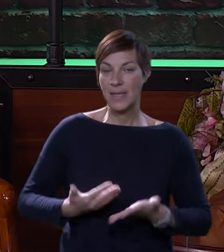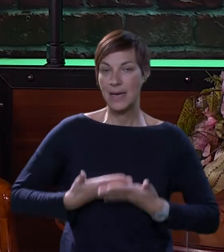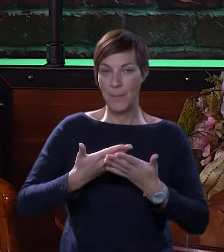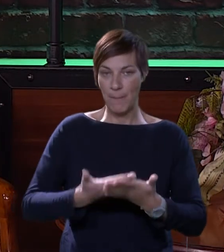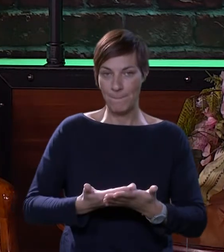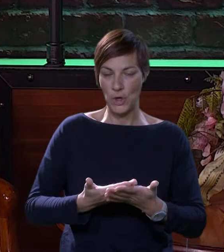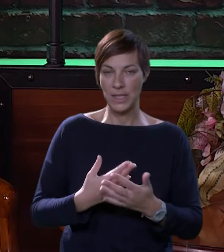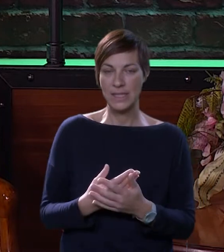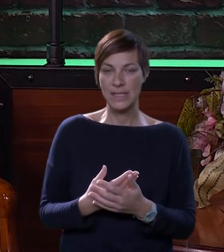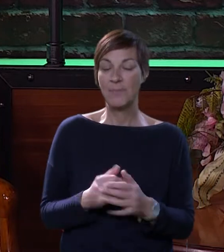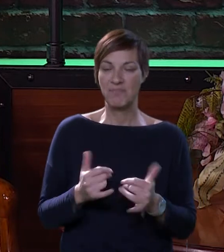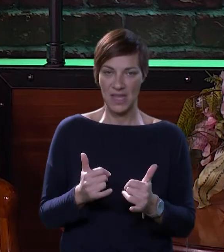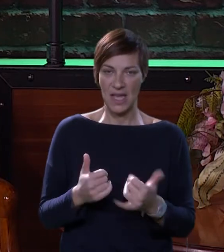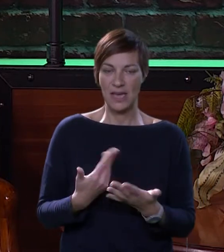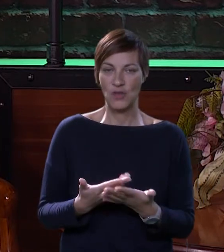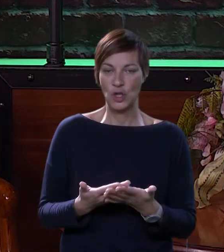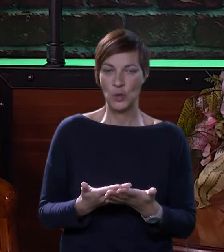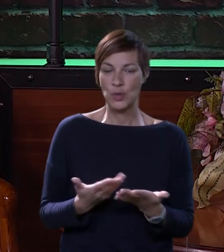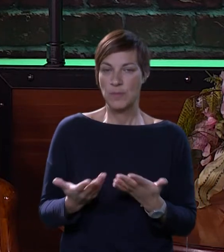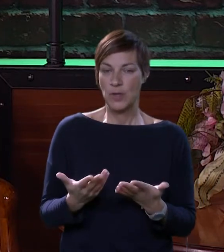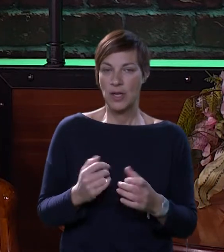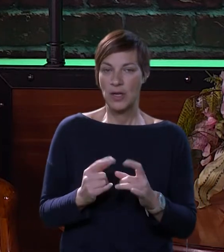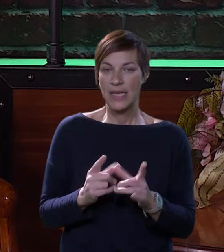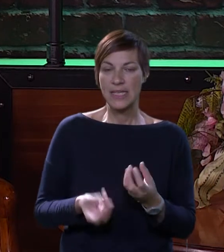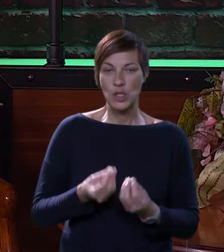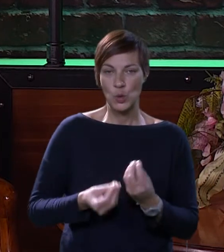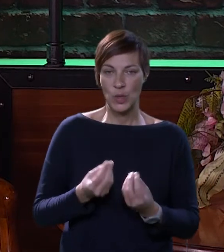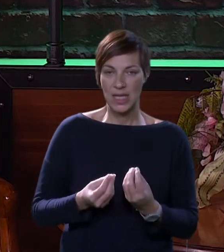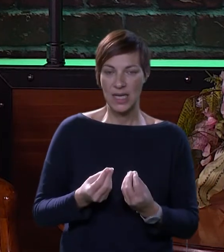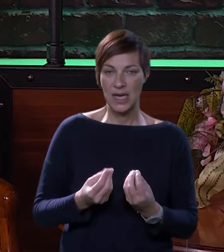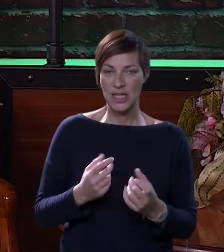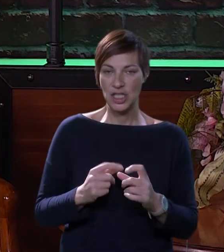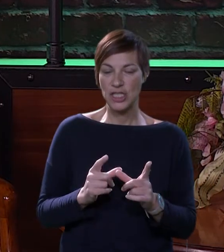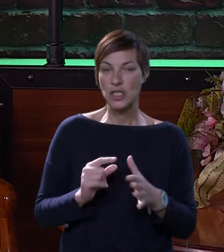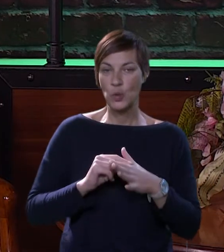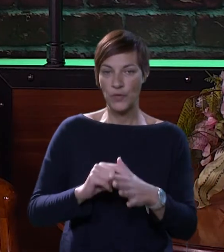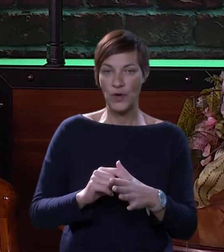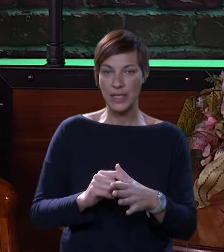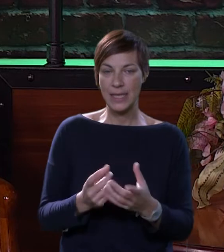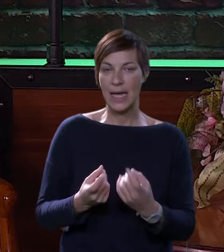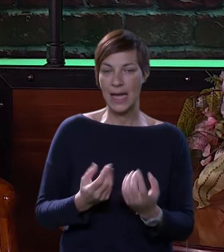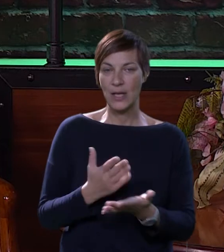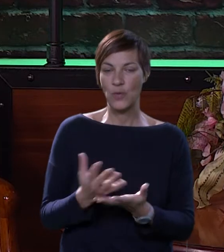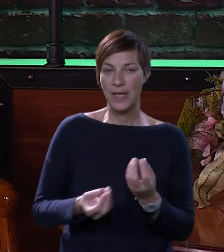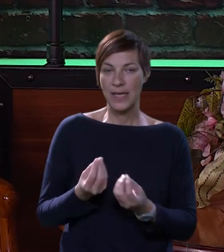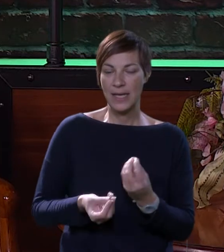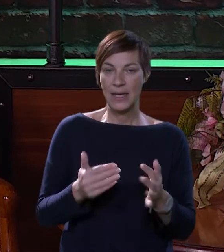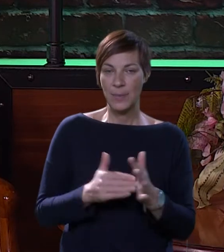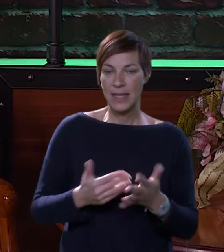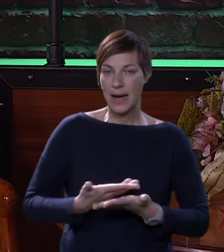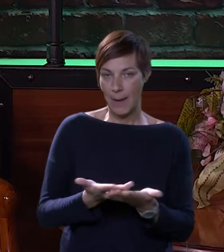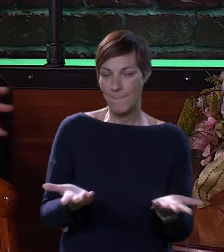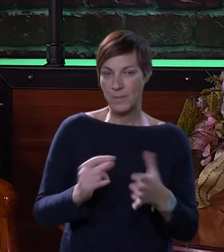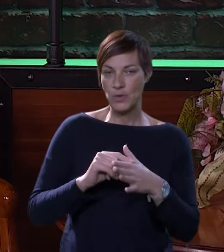treba poticaj, dapače. Tu smo kao neki suigrači, suvoditelji, ali uvijek u igri bi